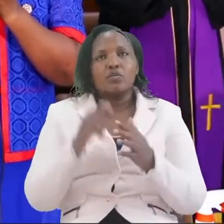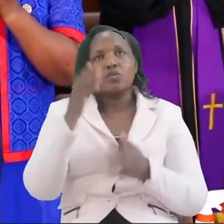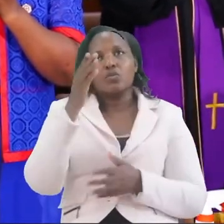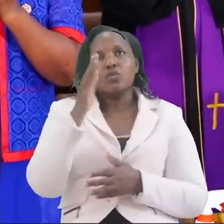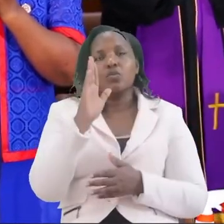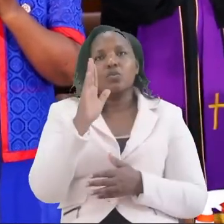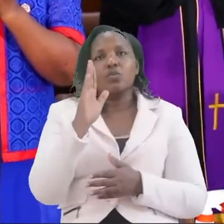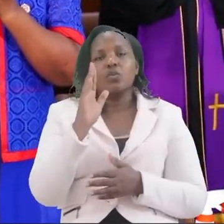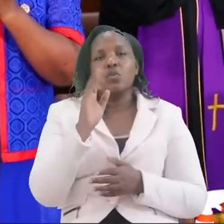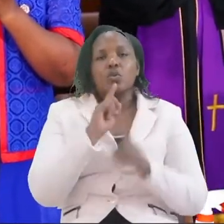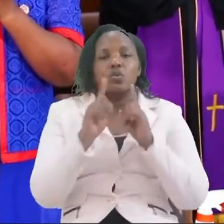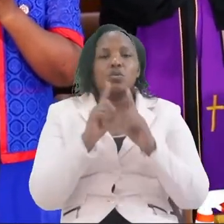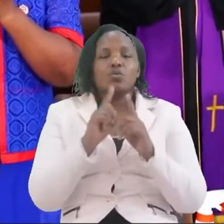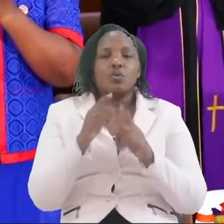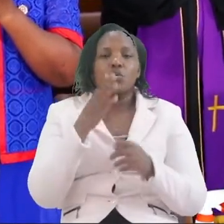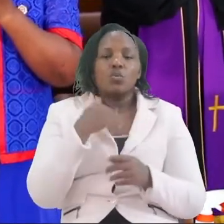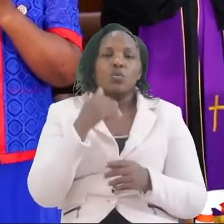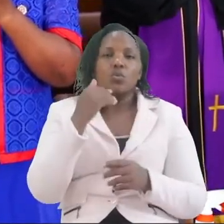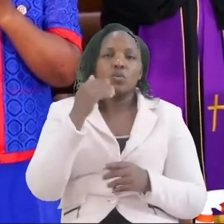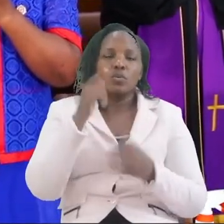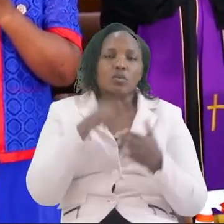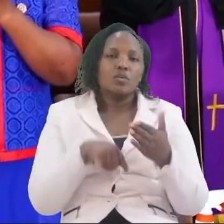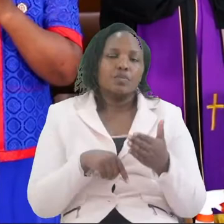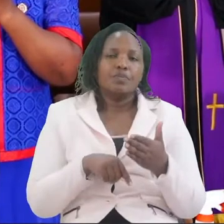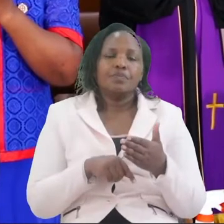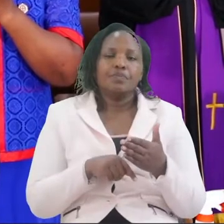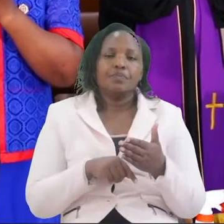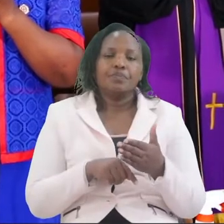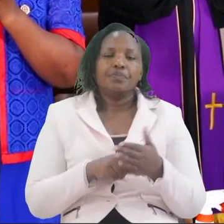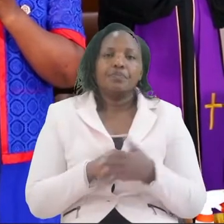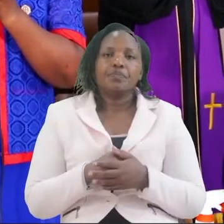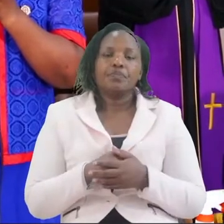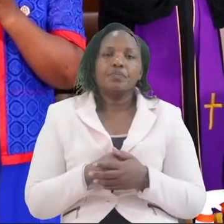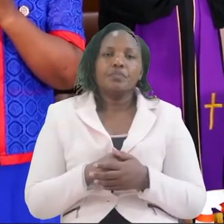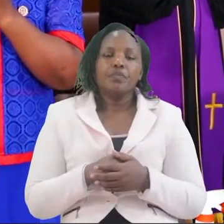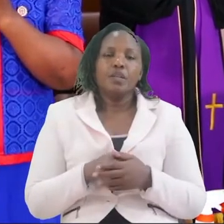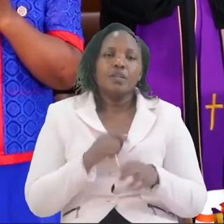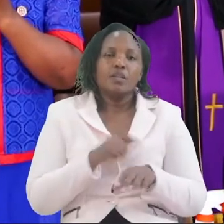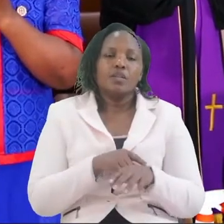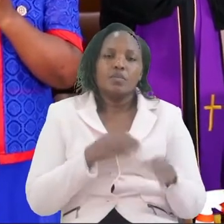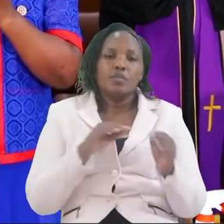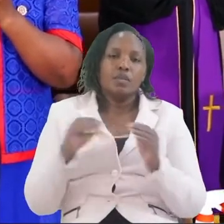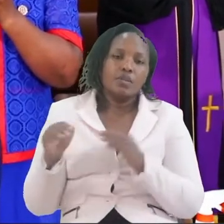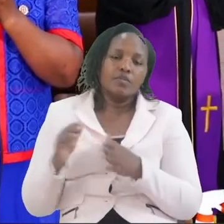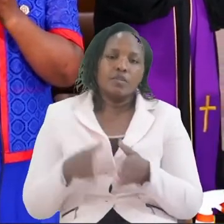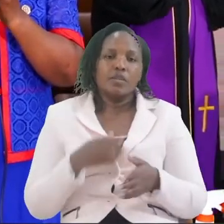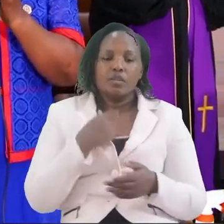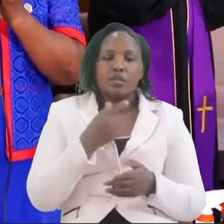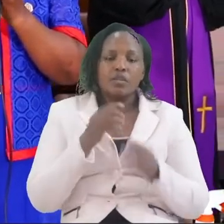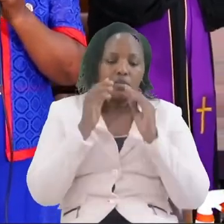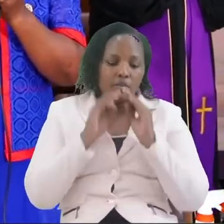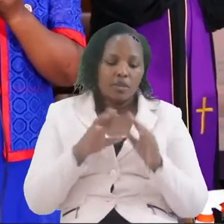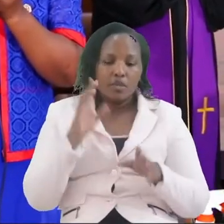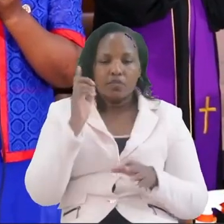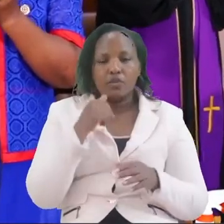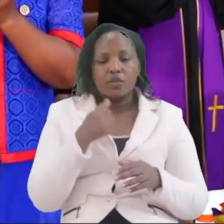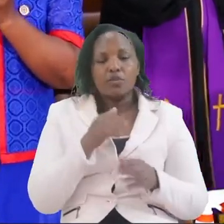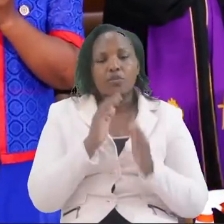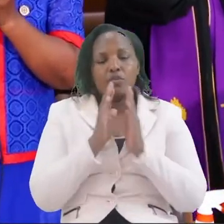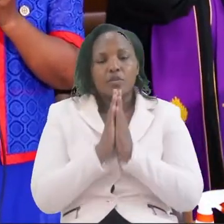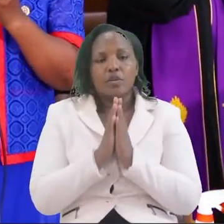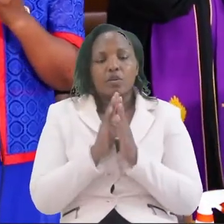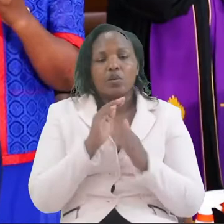Jehova. Akanena uyapendayo ayanene kwetu. Tukitoka hapa tukatoka tukisema tumebarikiwa nawe. Na ni hayo